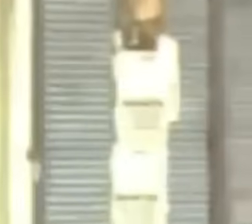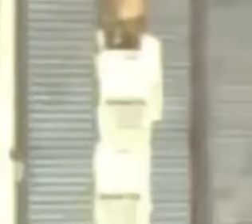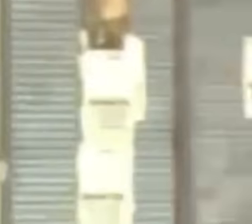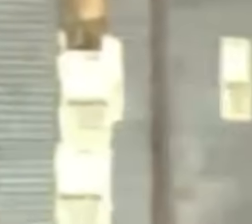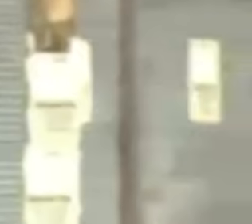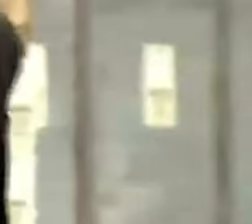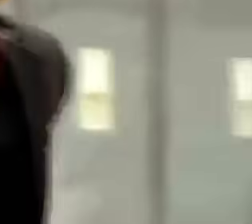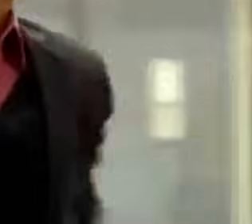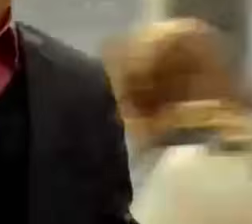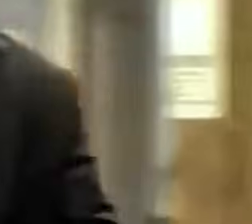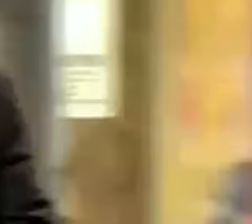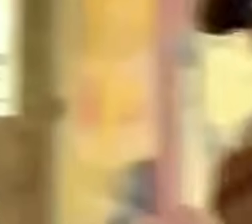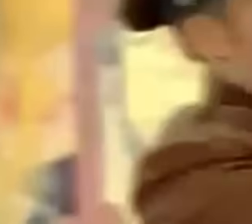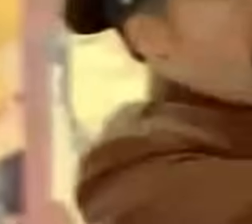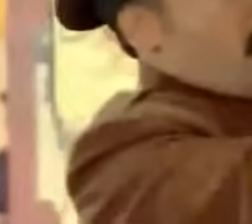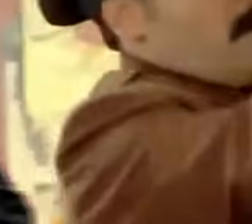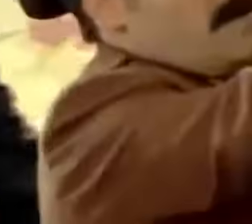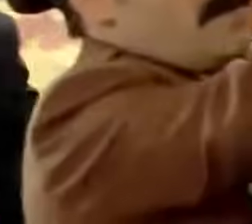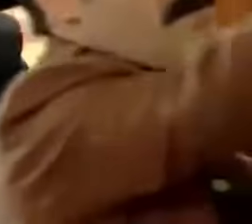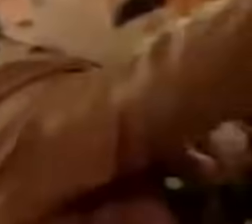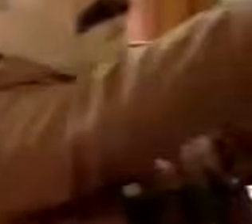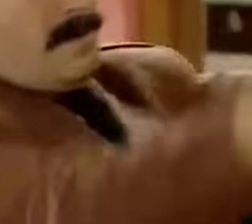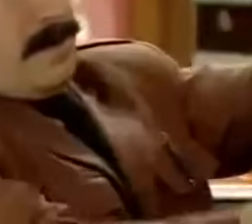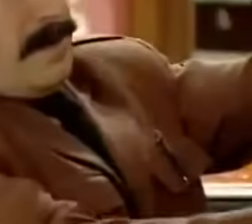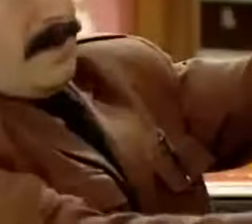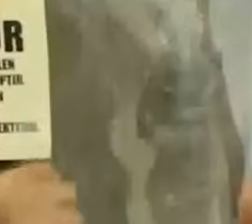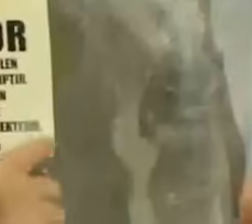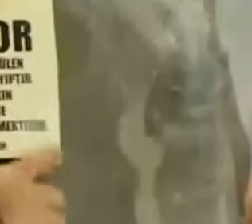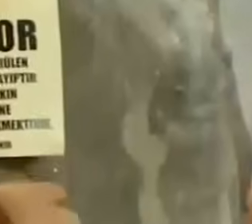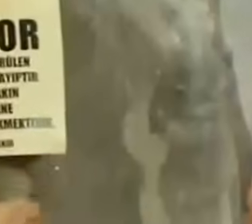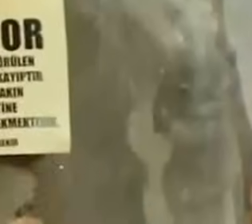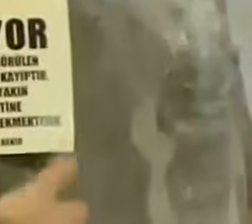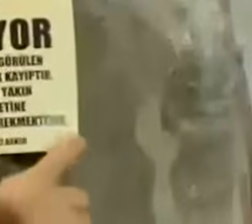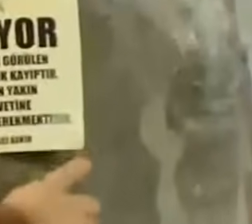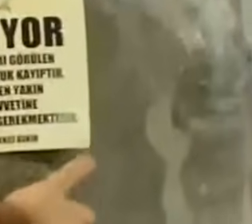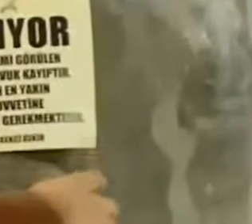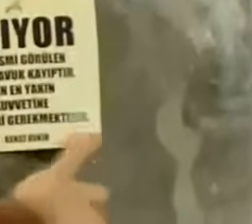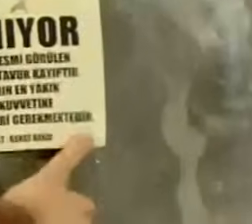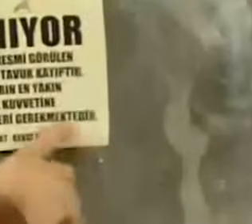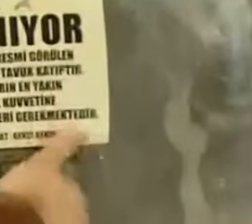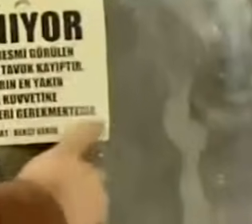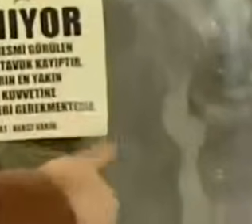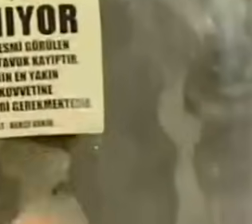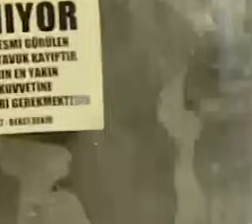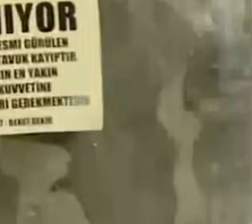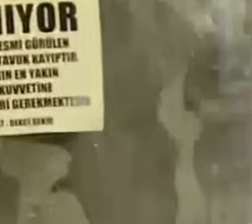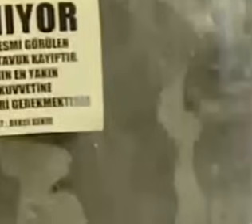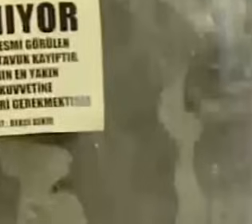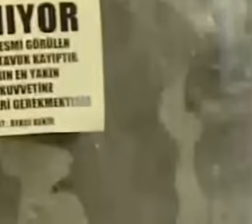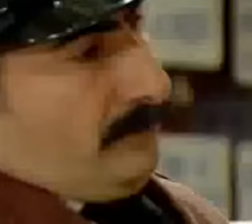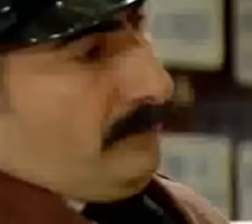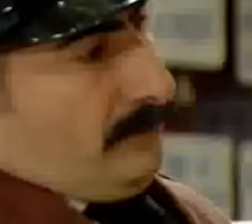Rıza'ya yöneldi. Rıza arkasında bitip ilanı okumaya koyuldu. Anteni bulanların en yakın kolluk kuvvetine haber